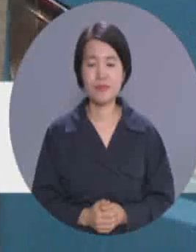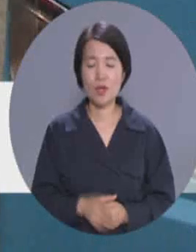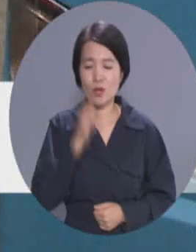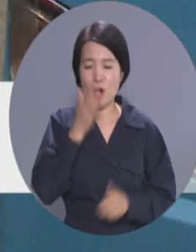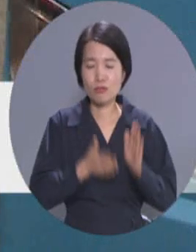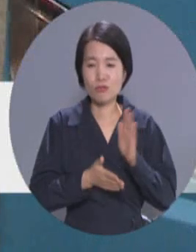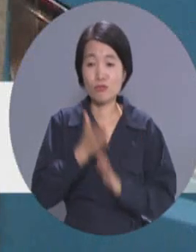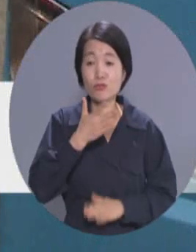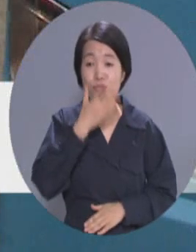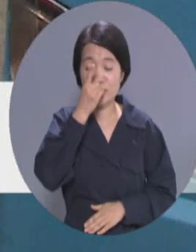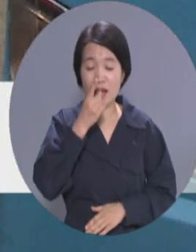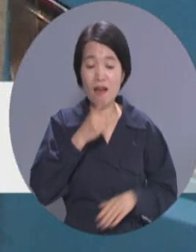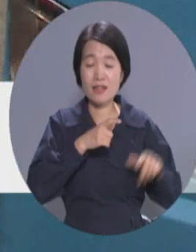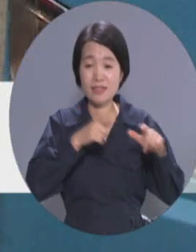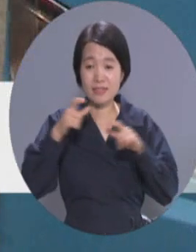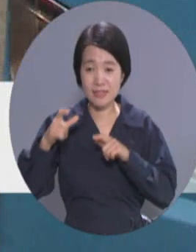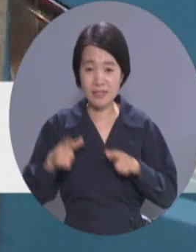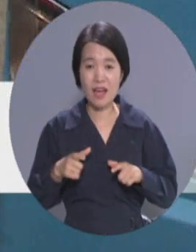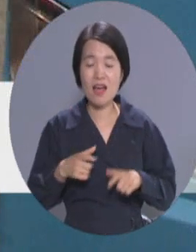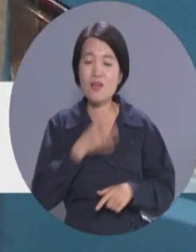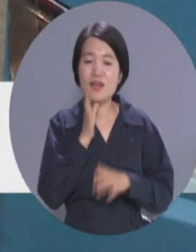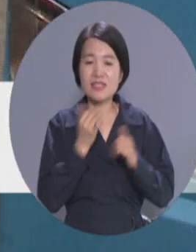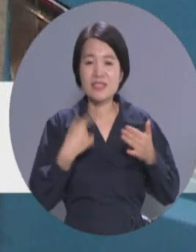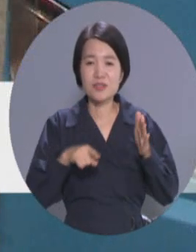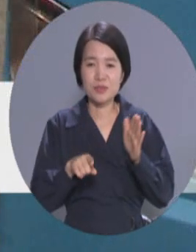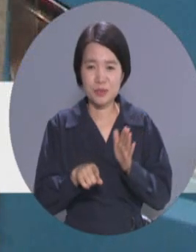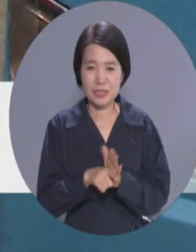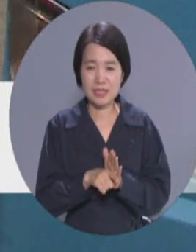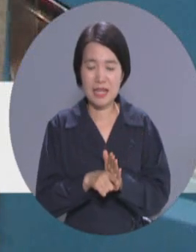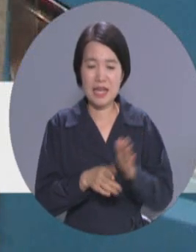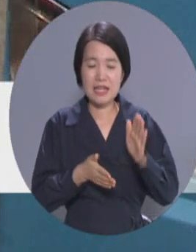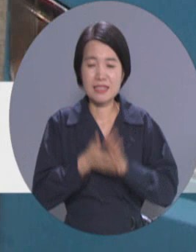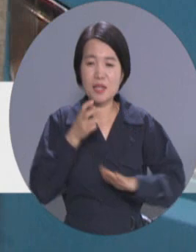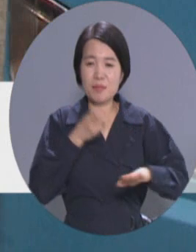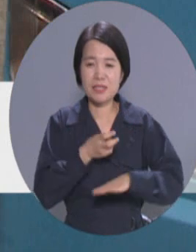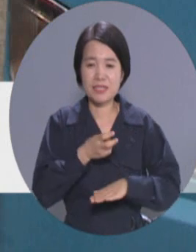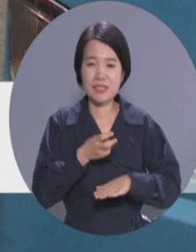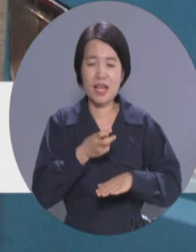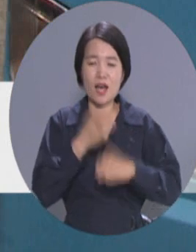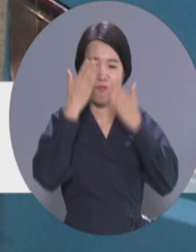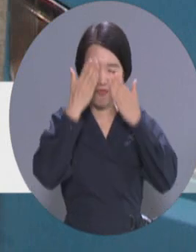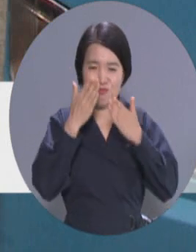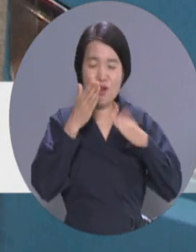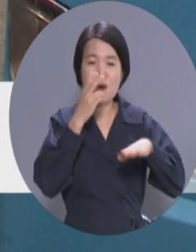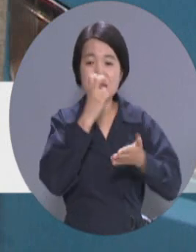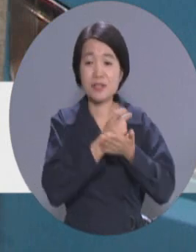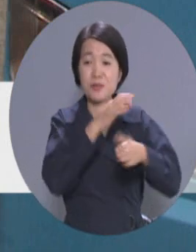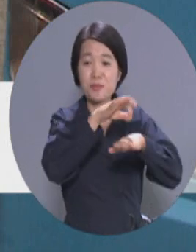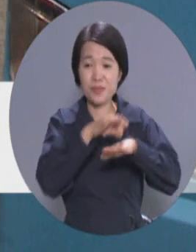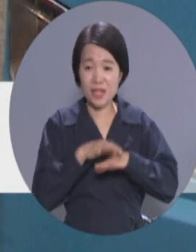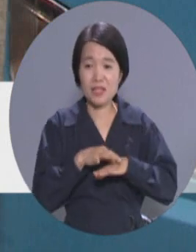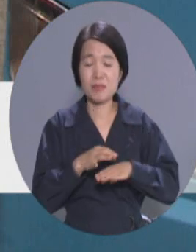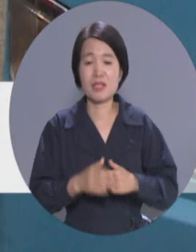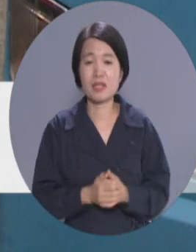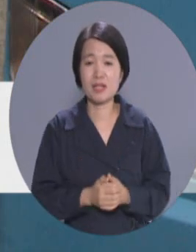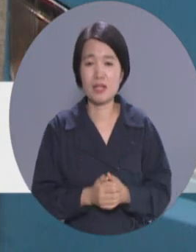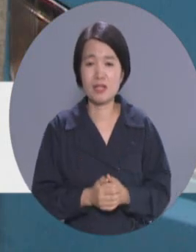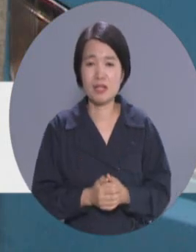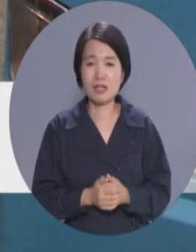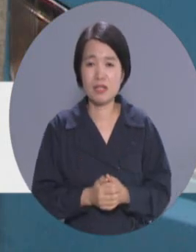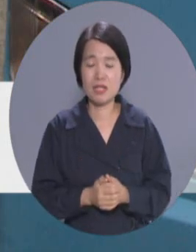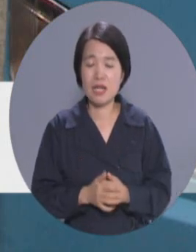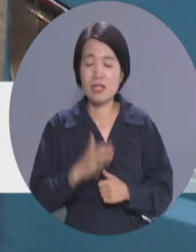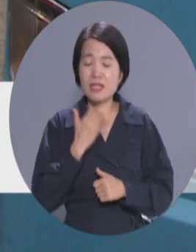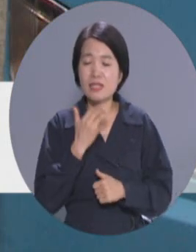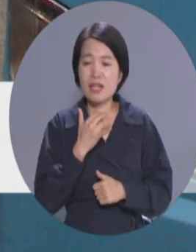여수와 순천 등 시 단위 지자체들이 고령자들을 대상으로 시내버스 무료 이용 제도를 시행합니다. 그런데 정작